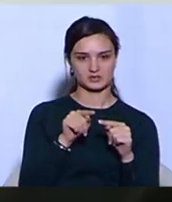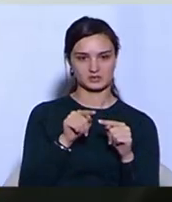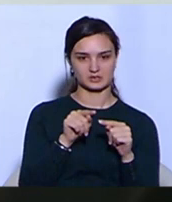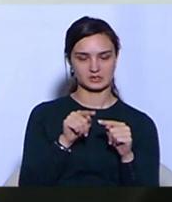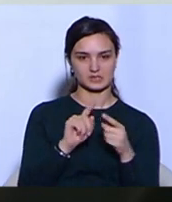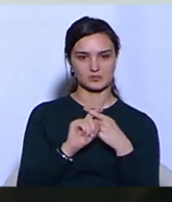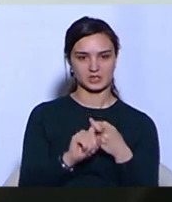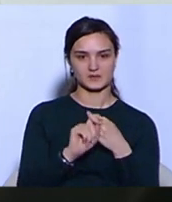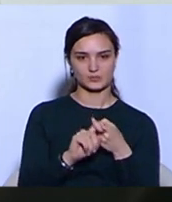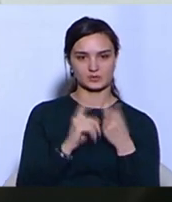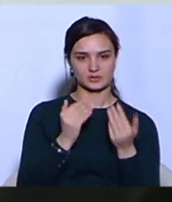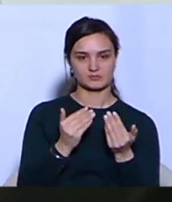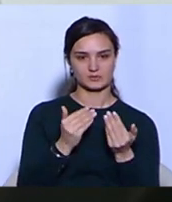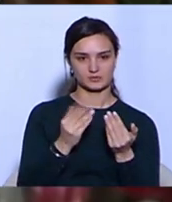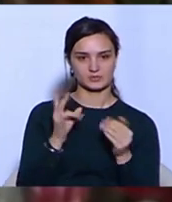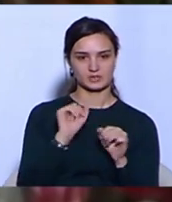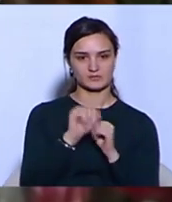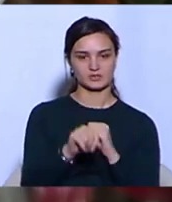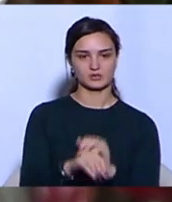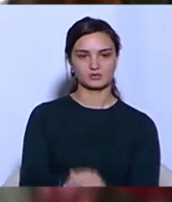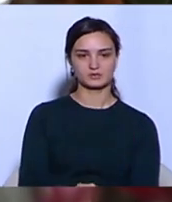სტერეოტიპული დამოკიდებულება დავცლიოთ.